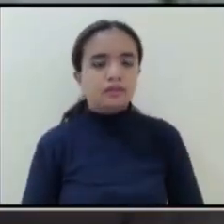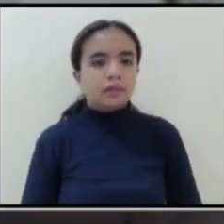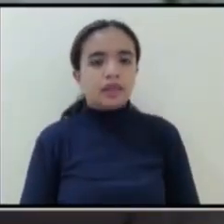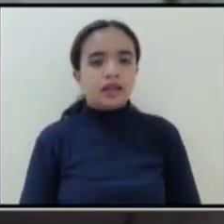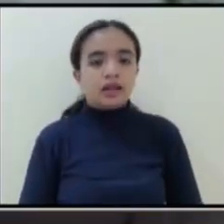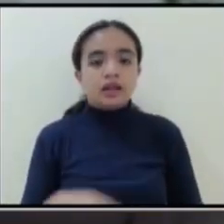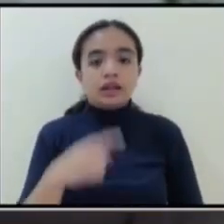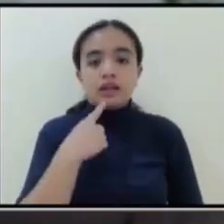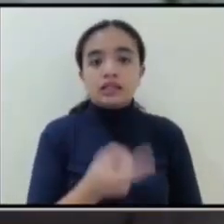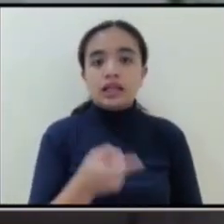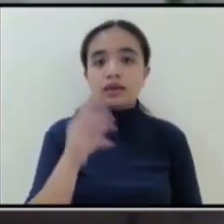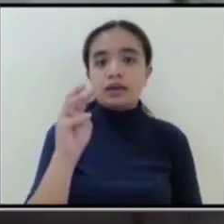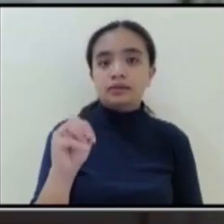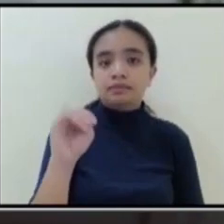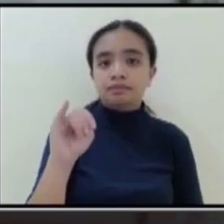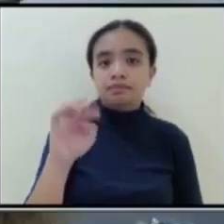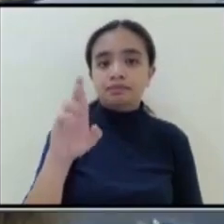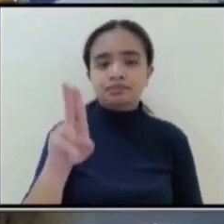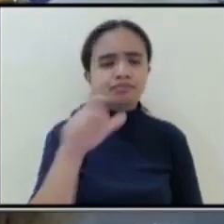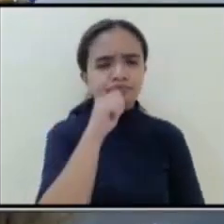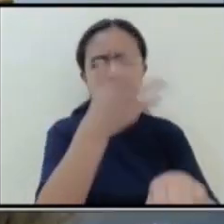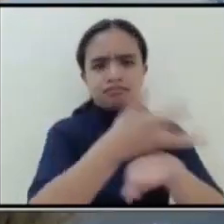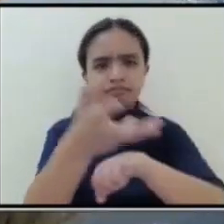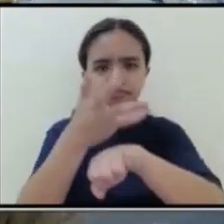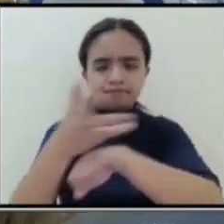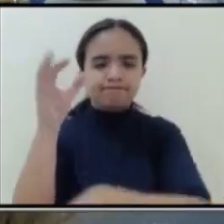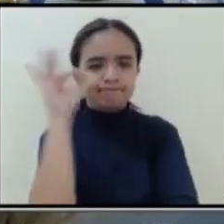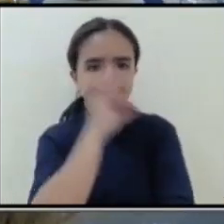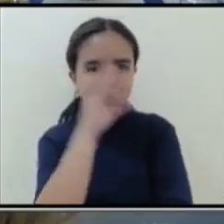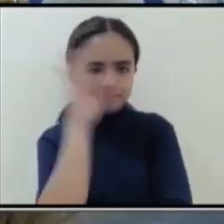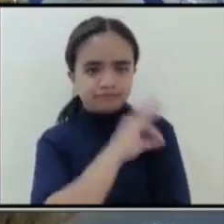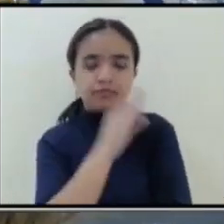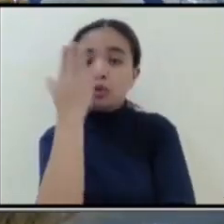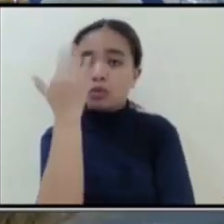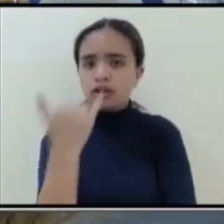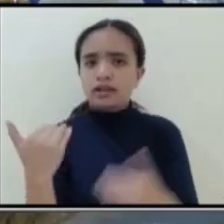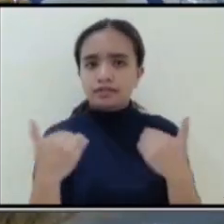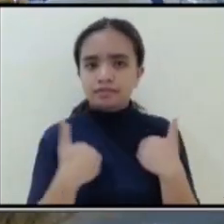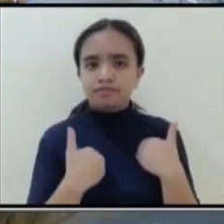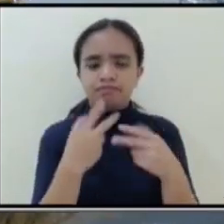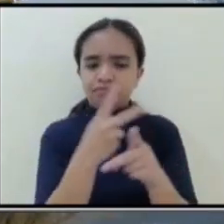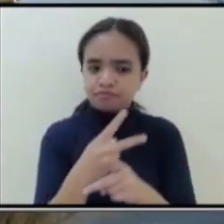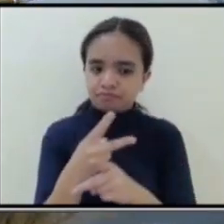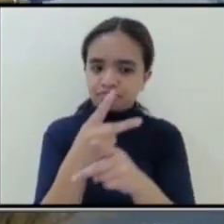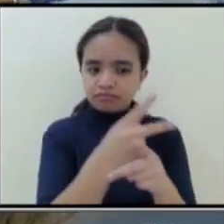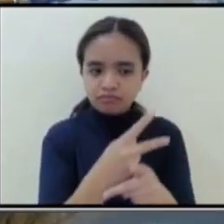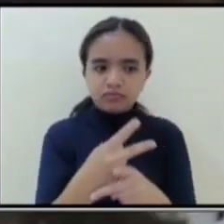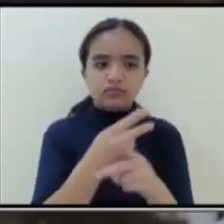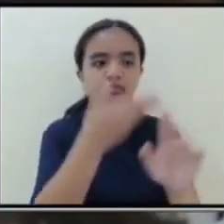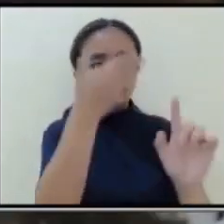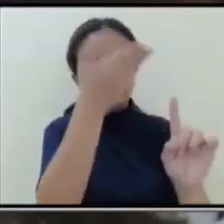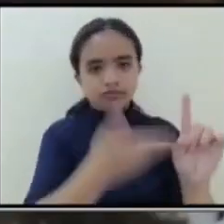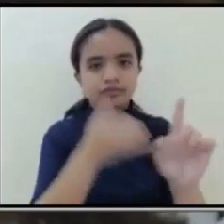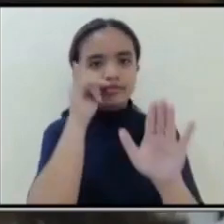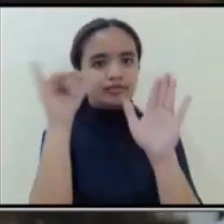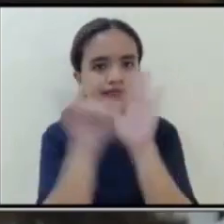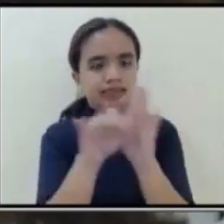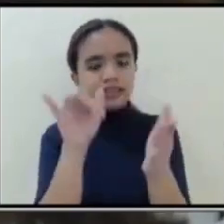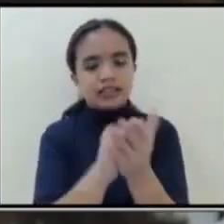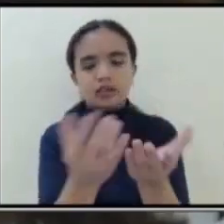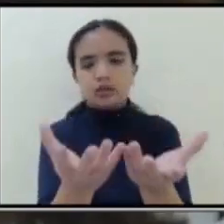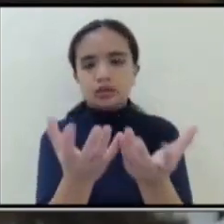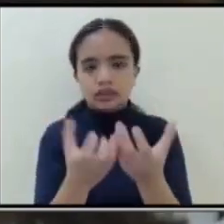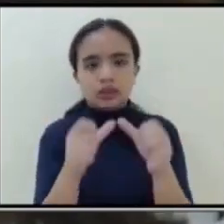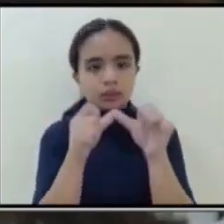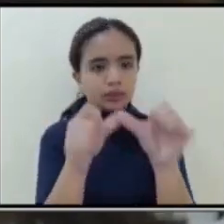Miro, hindi nila lolokohin ang mga Pilipino dahil may reputasyon silang inaalagaan at gusto nila itong panindigan. We will stand firm